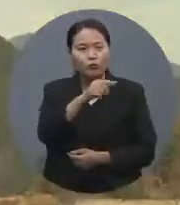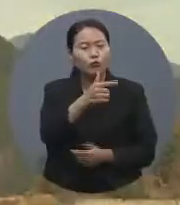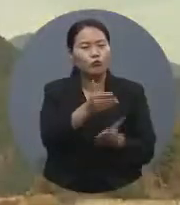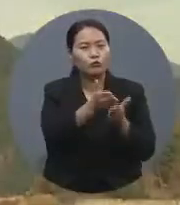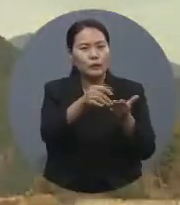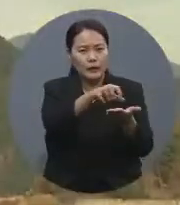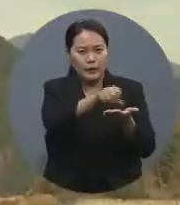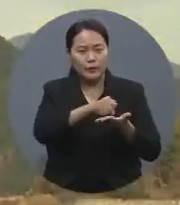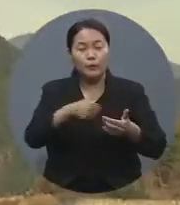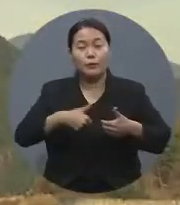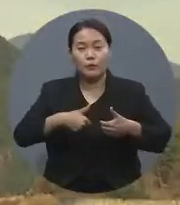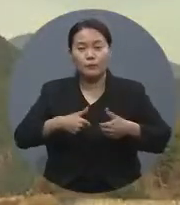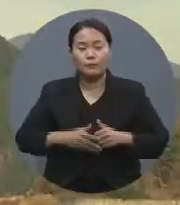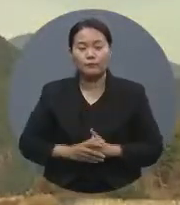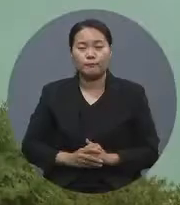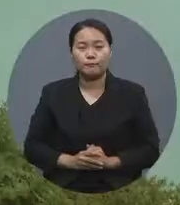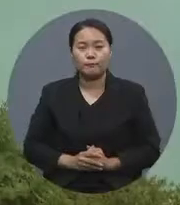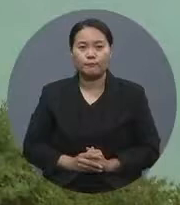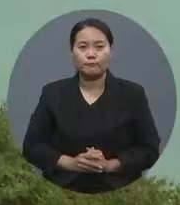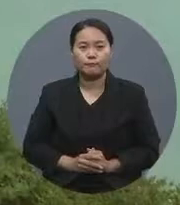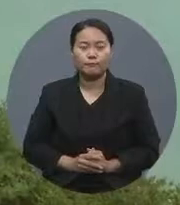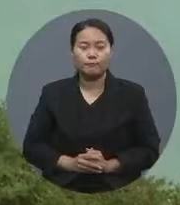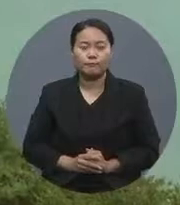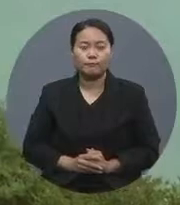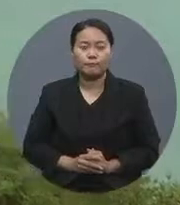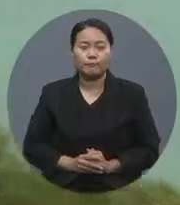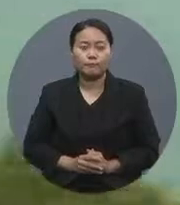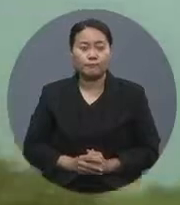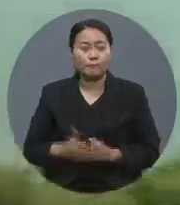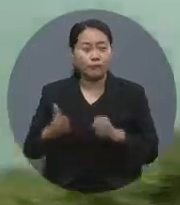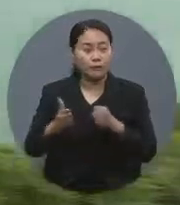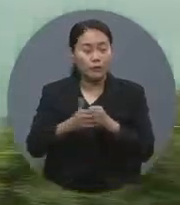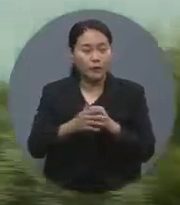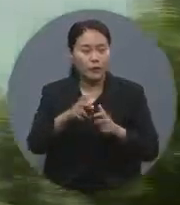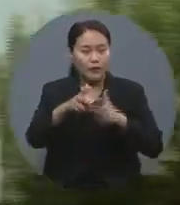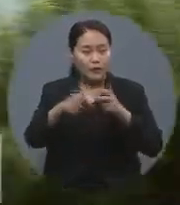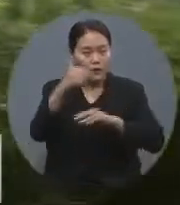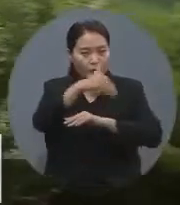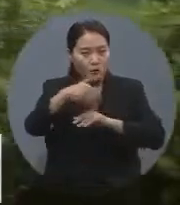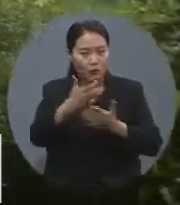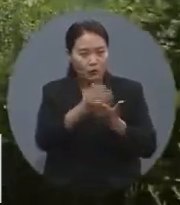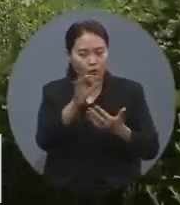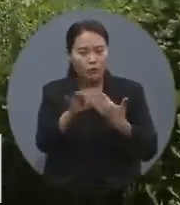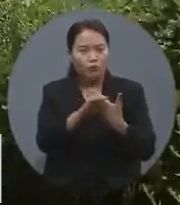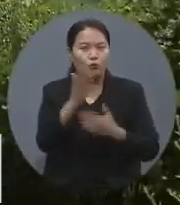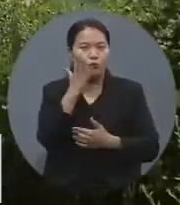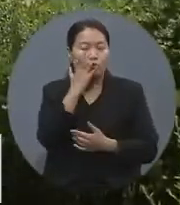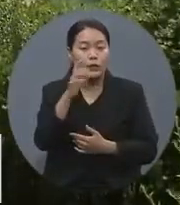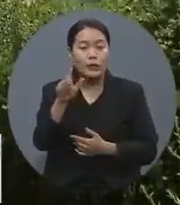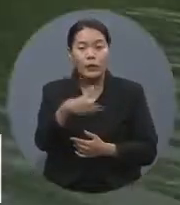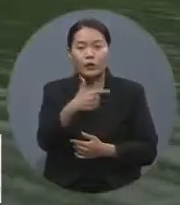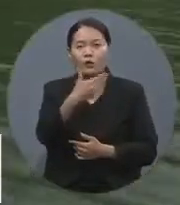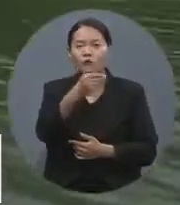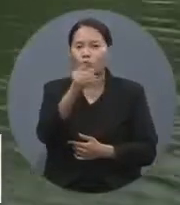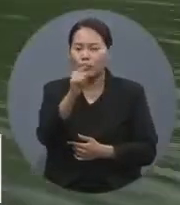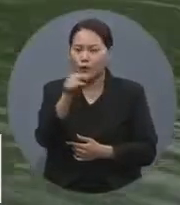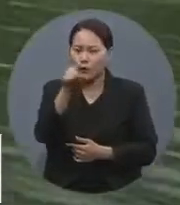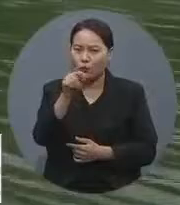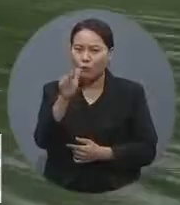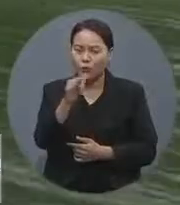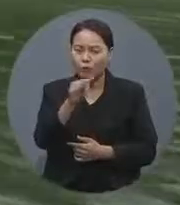운문댐에서 가져와야 한다는 게 울산시의 계산입니다. 따라서 사업 계획서상에 울산이 하루 9만여 톤에 달하는